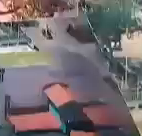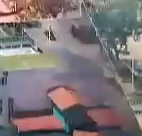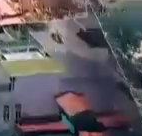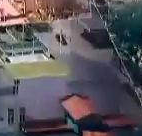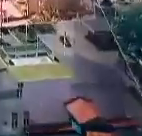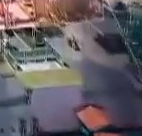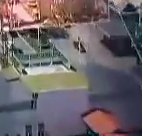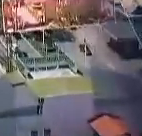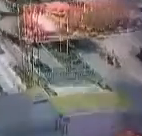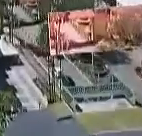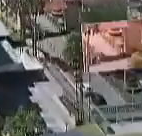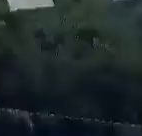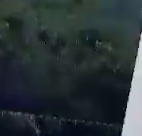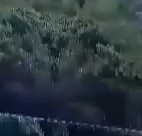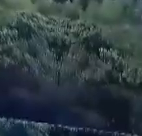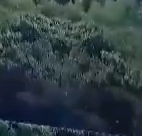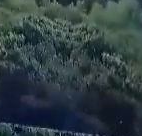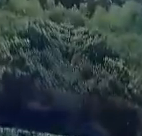mungkin